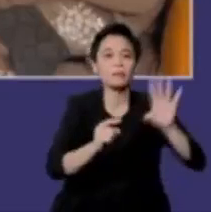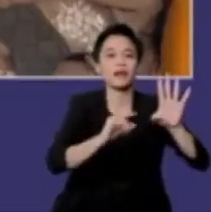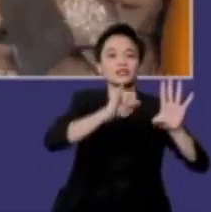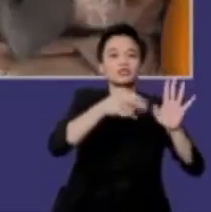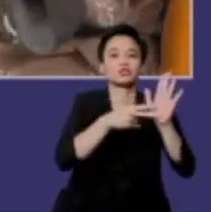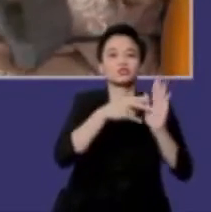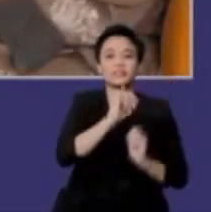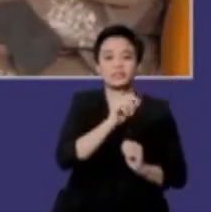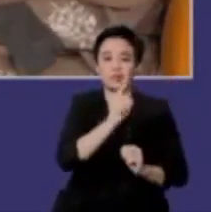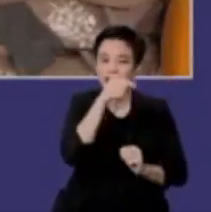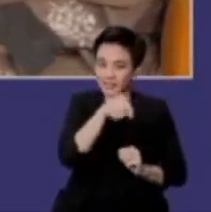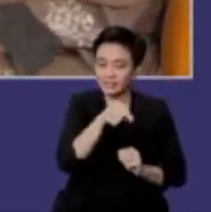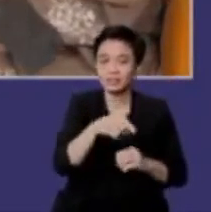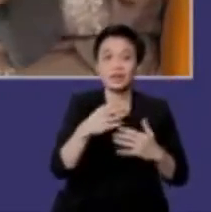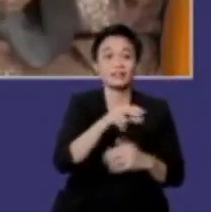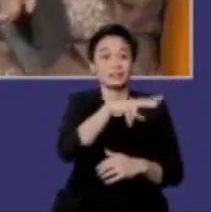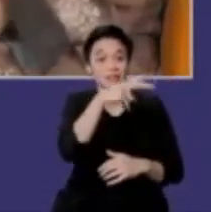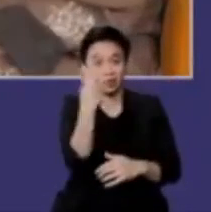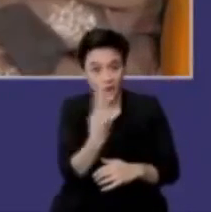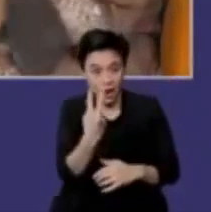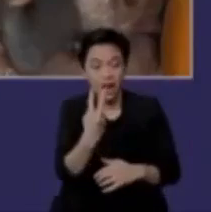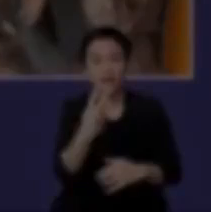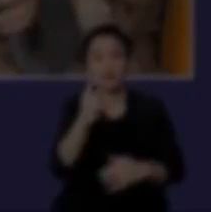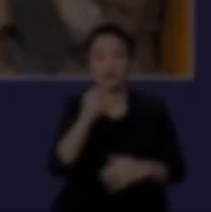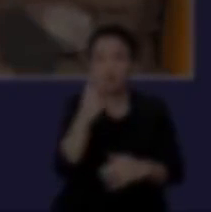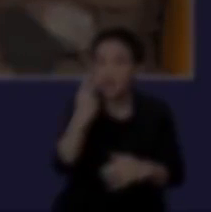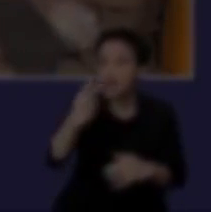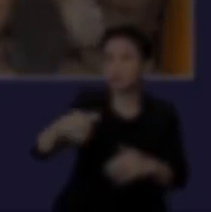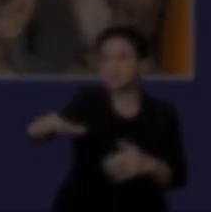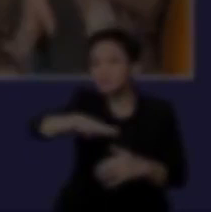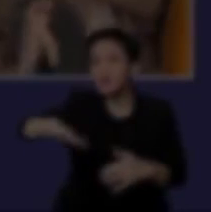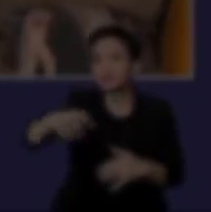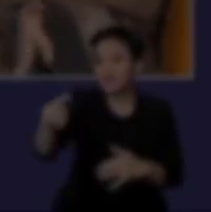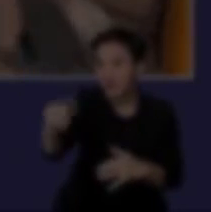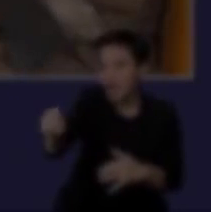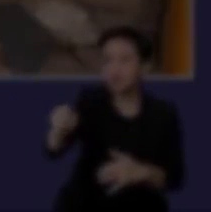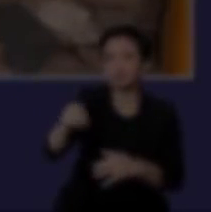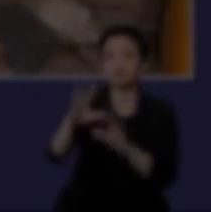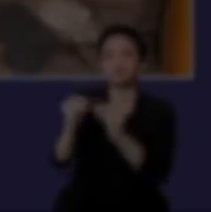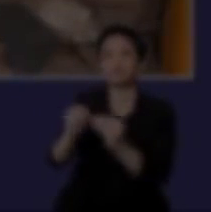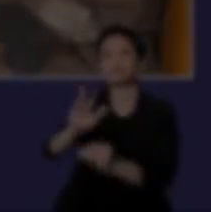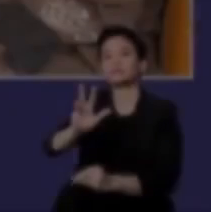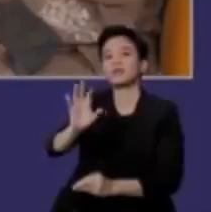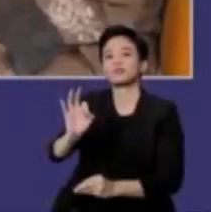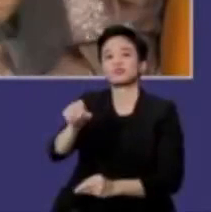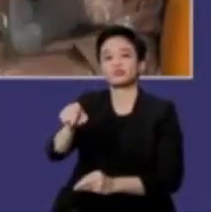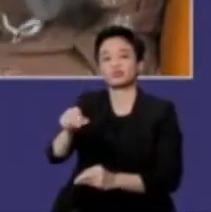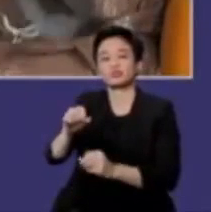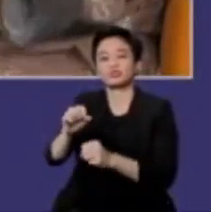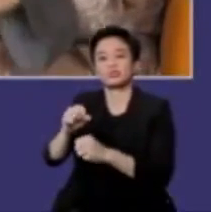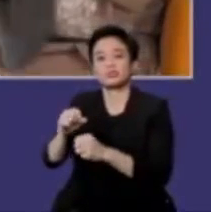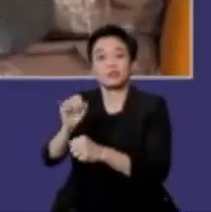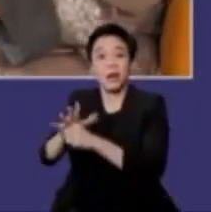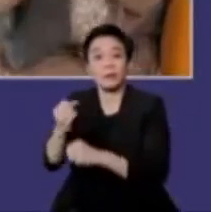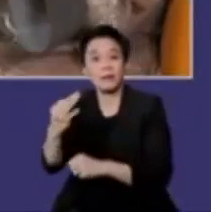Halo Keke Kemudian yang kedua ini kita juga bisa melihat bahwa diperkantoran sudah ada 90 Cluster dengan 459 kasus